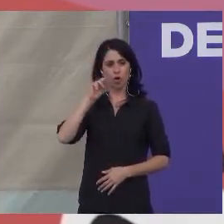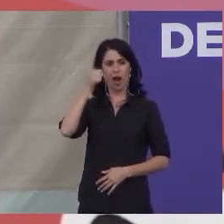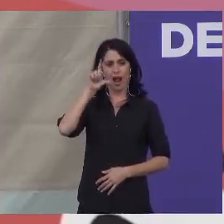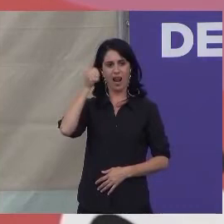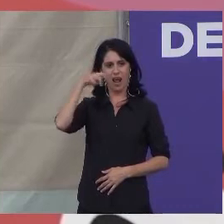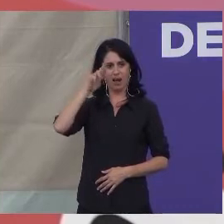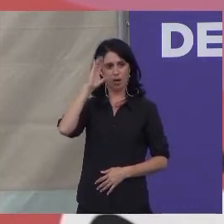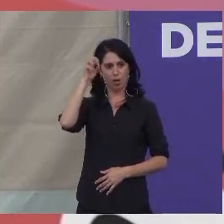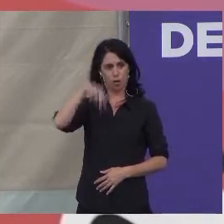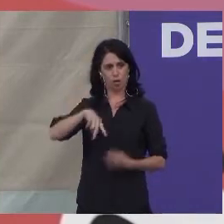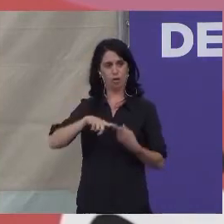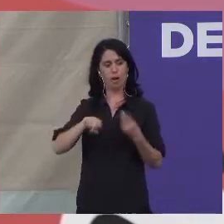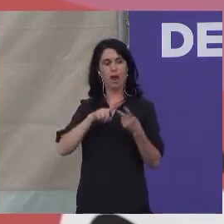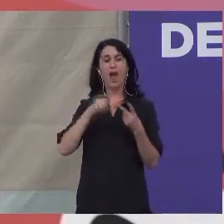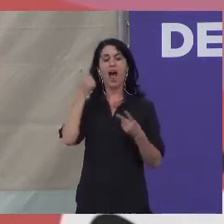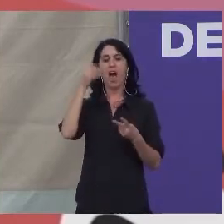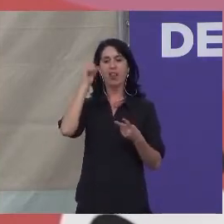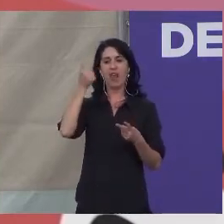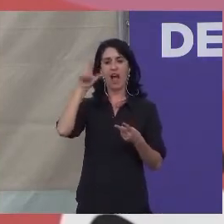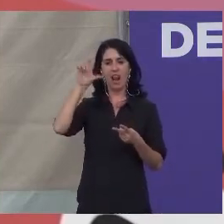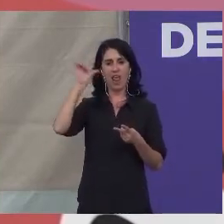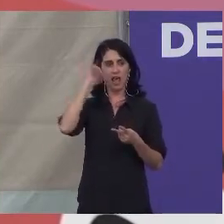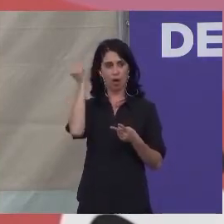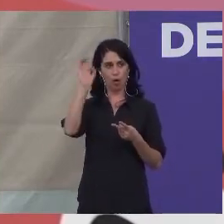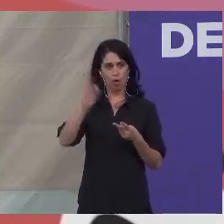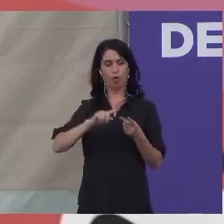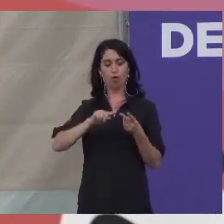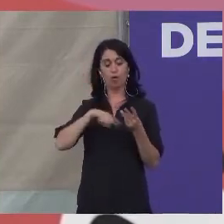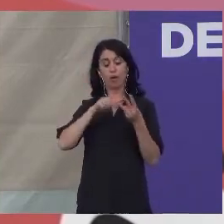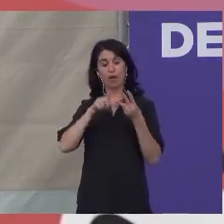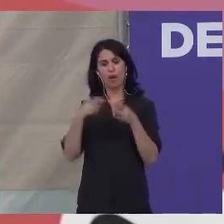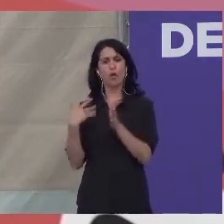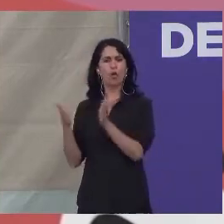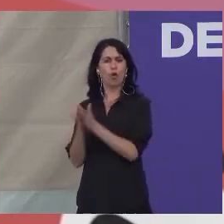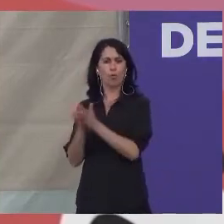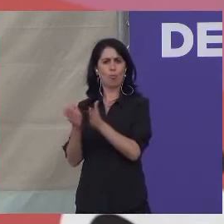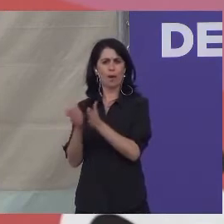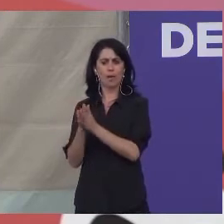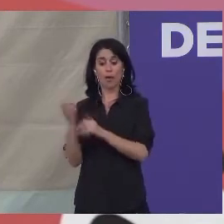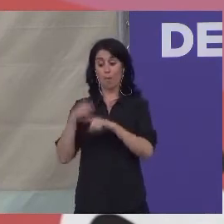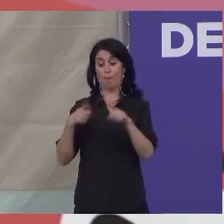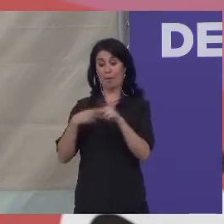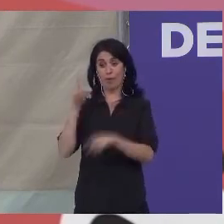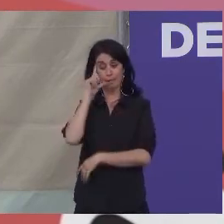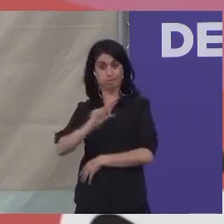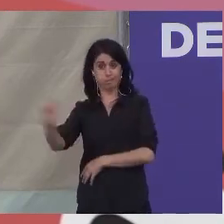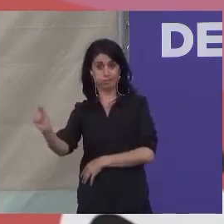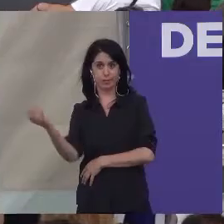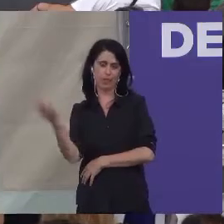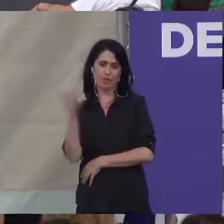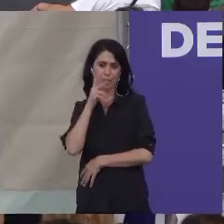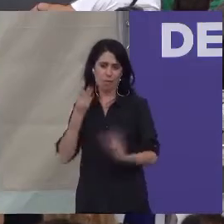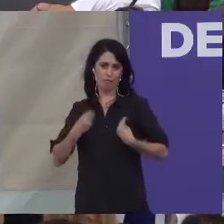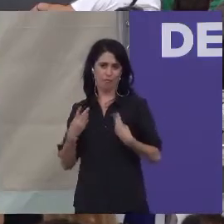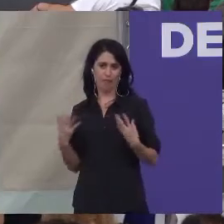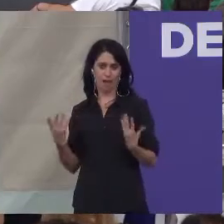Albadalejo, després un company que ha tingut que anar-se a migdia perquè tenia que conciliar, que